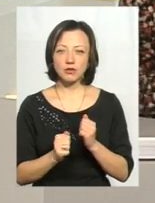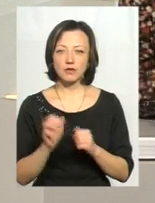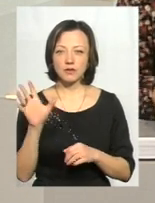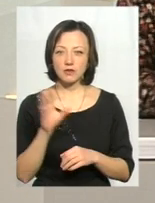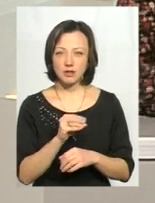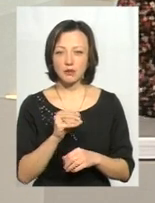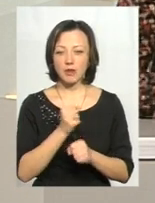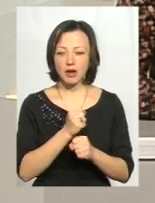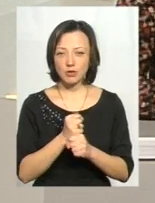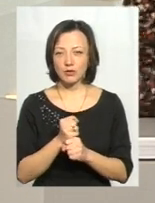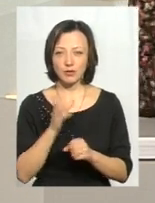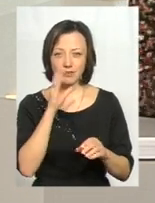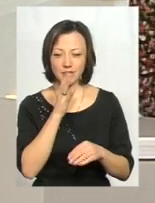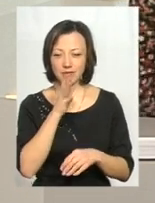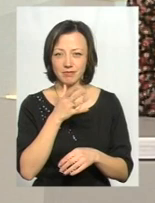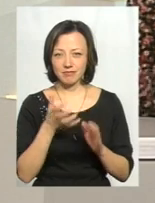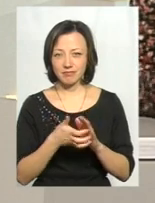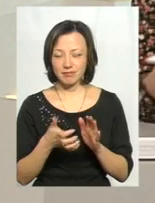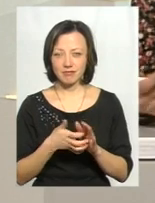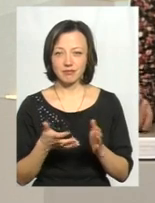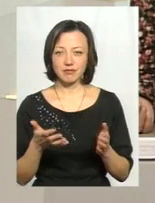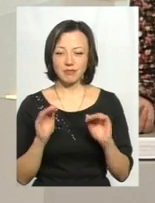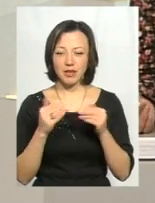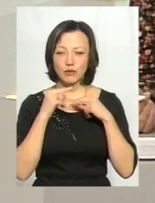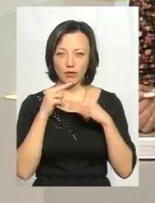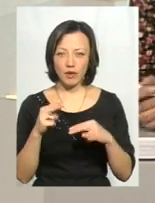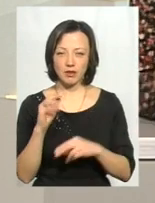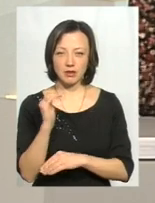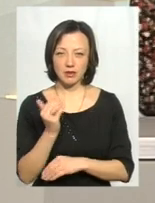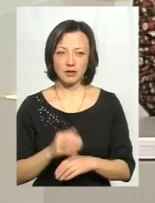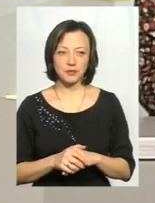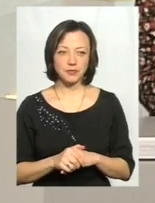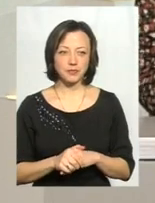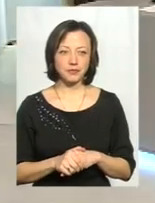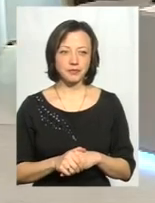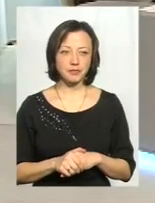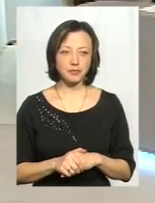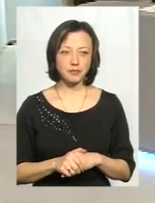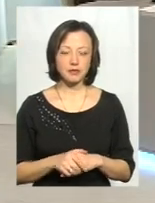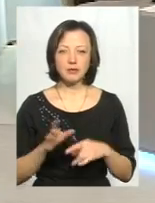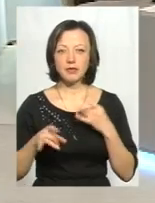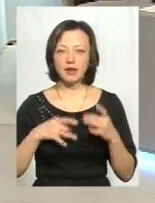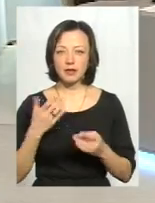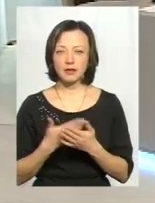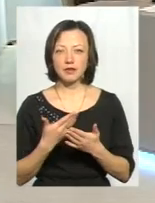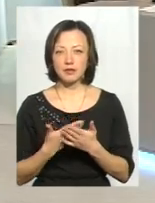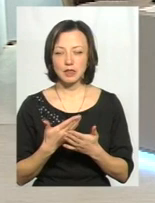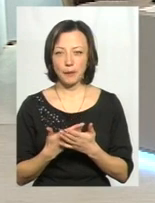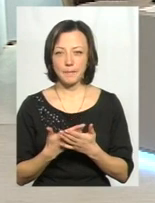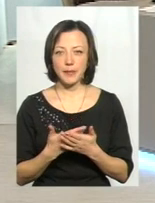ж там працюють, там, ну, менше уваги цьому дати, таким симптомам, як дратівливість, там, до